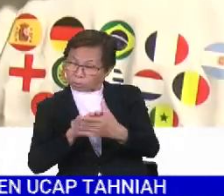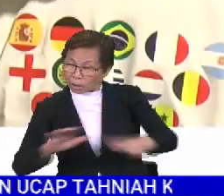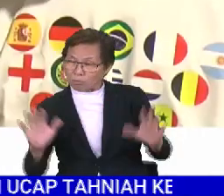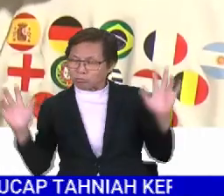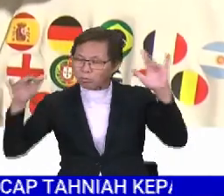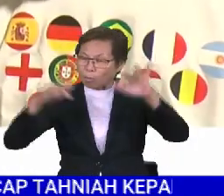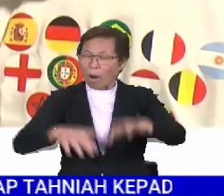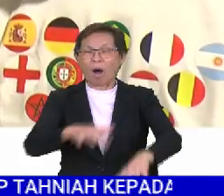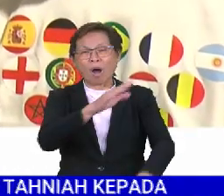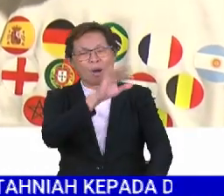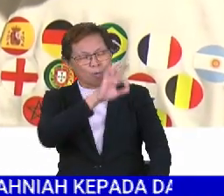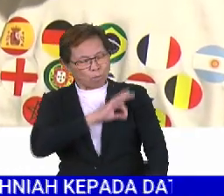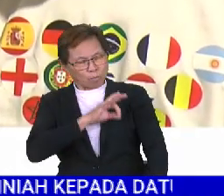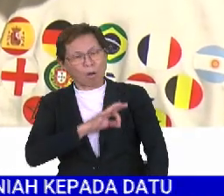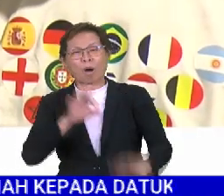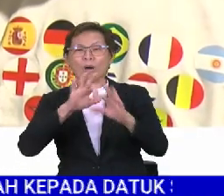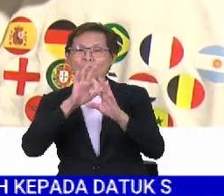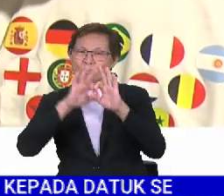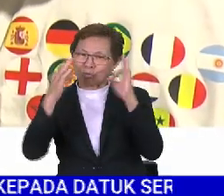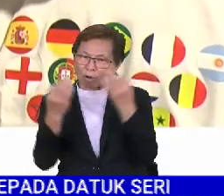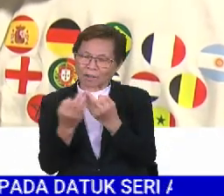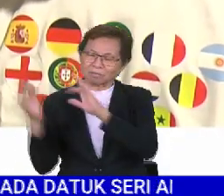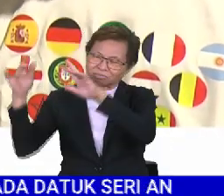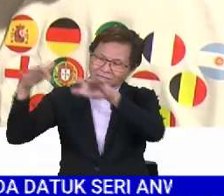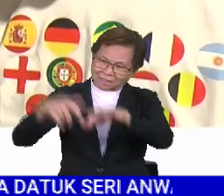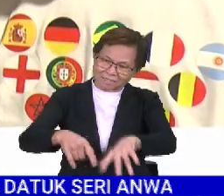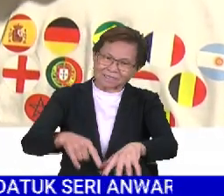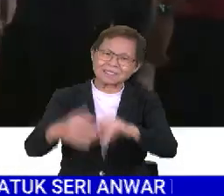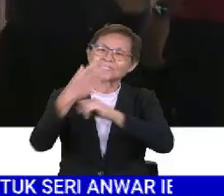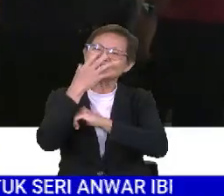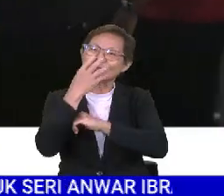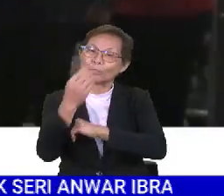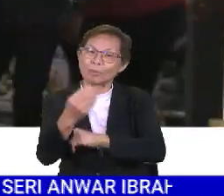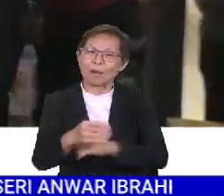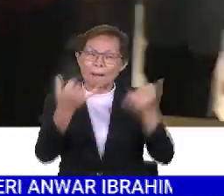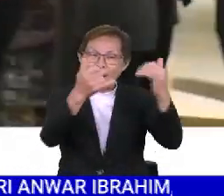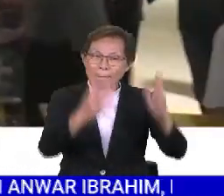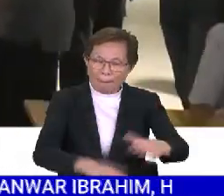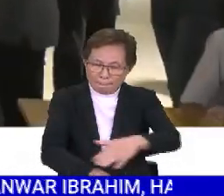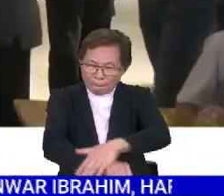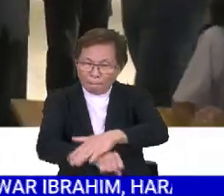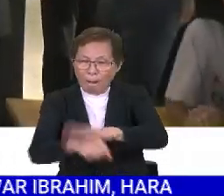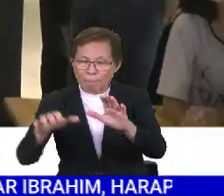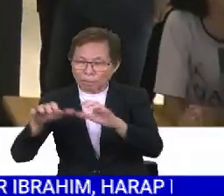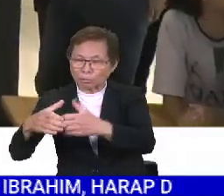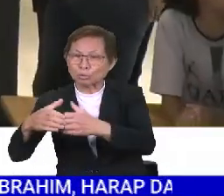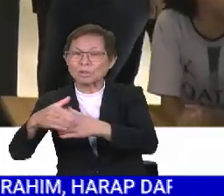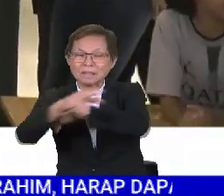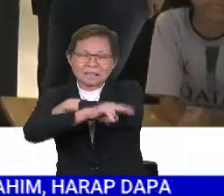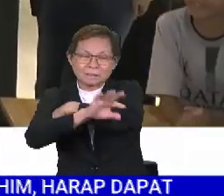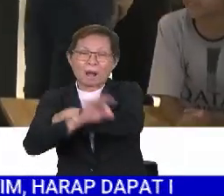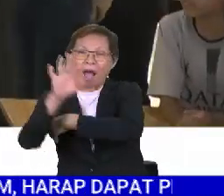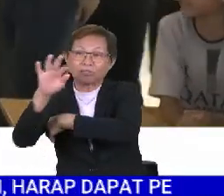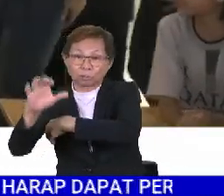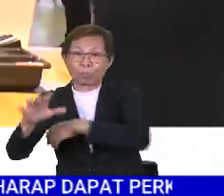sama untuk keluarga ataupun untuk sesiapa juga yang datang ke daerah Seremban ini. Pemain bola sepak pasukan Negeri Sembilan FC